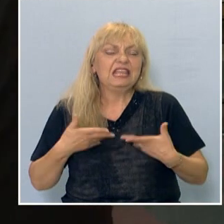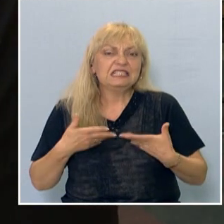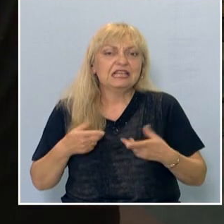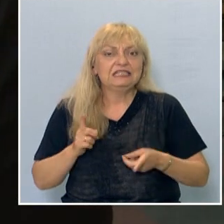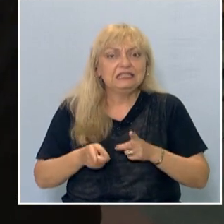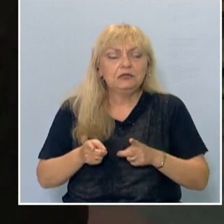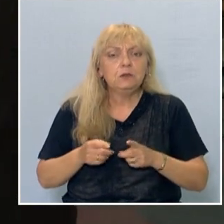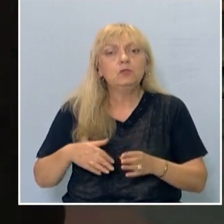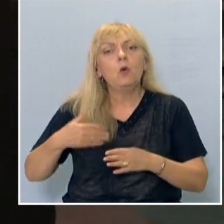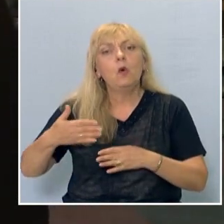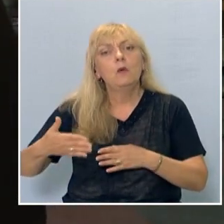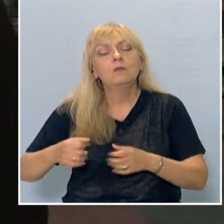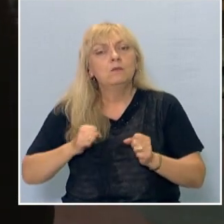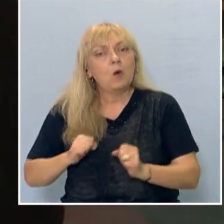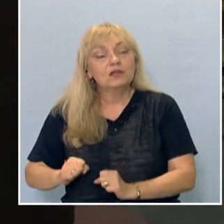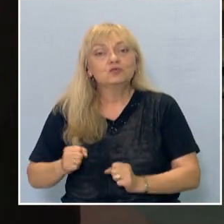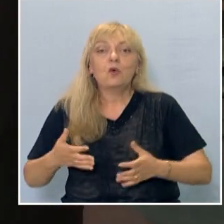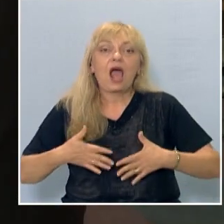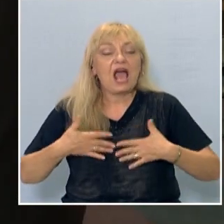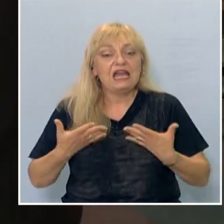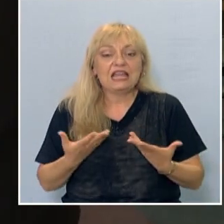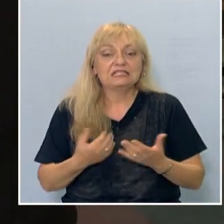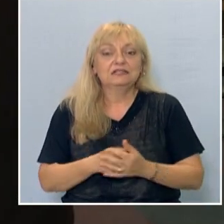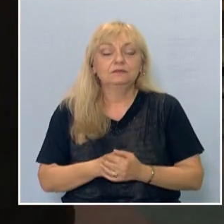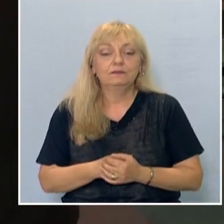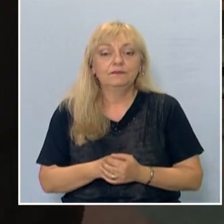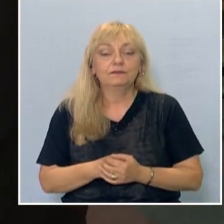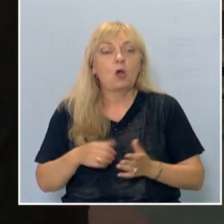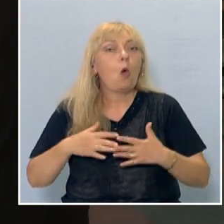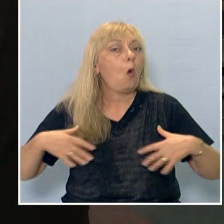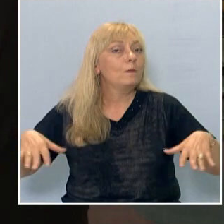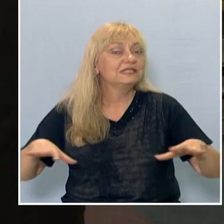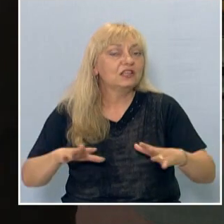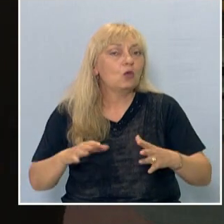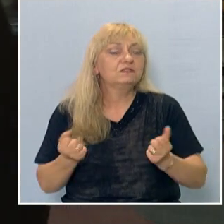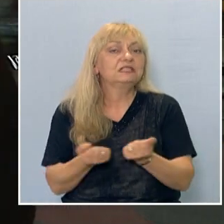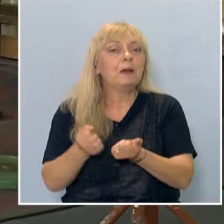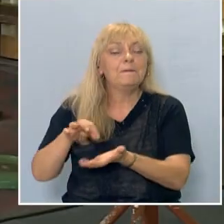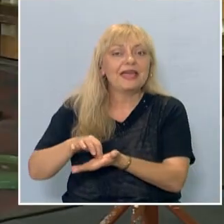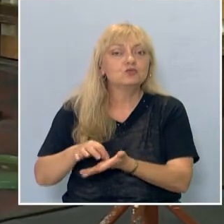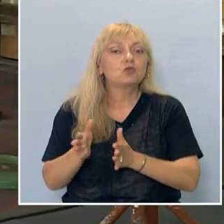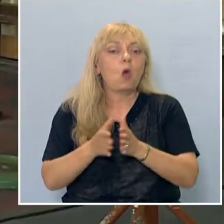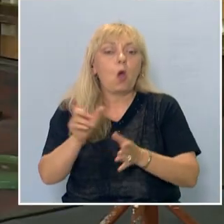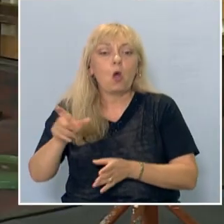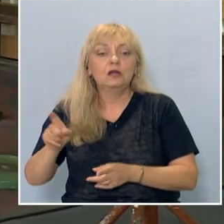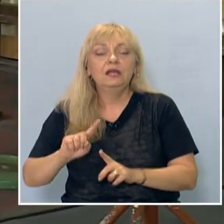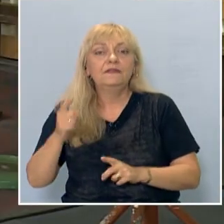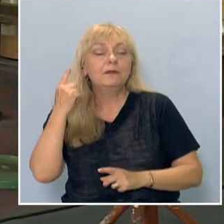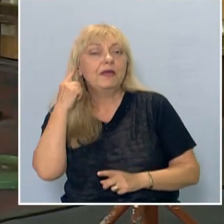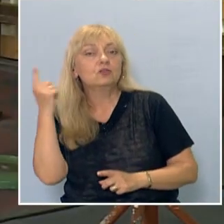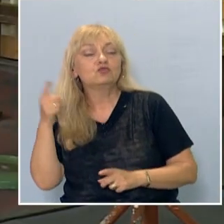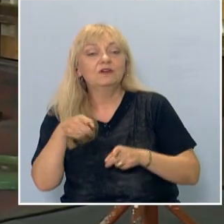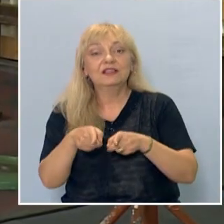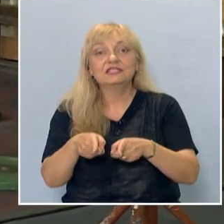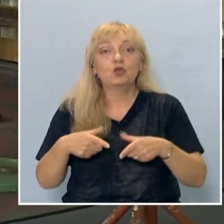хареса. И какво ви хареса? Ими обстановката, мястото, хората. Не бях чула за този спорт